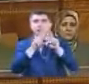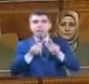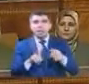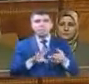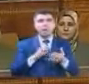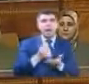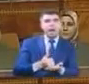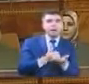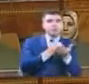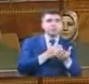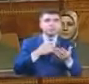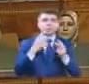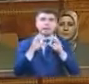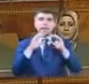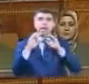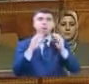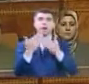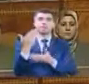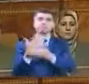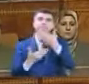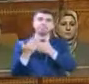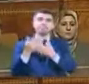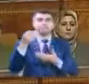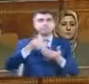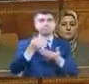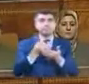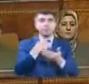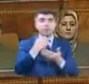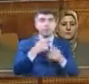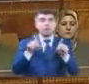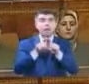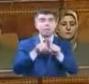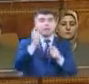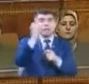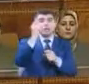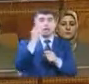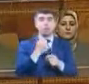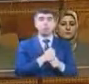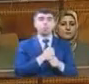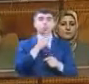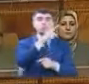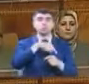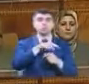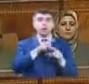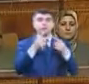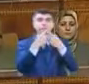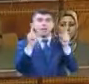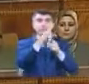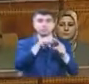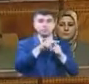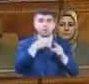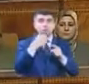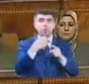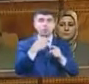للسكان لكن نطالب أن الحلول اللي وصلت لها اللجنة في مدينة طنجة أن تعمم على باقي المدن كما نرفض التسييس اللي